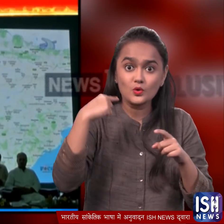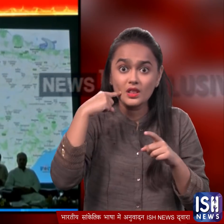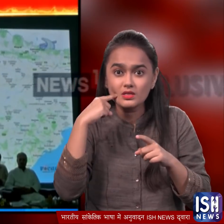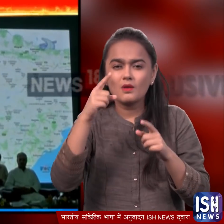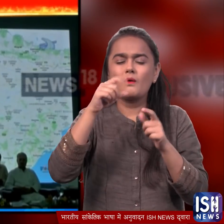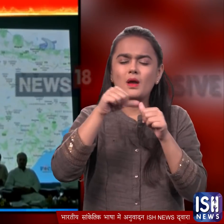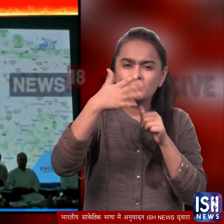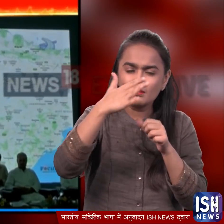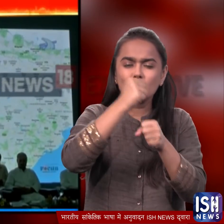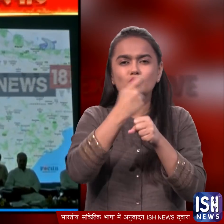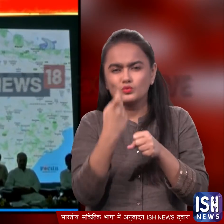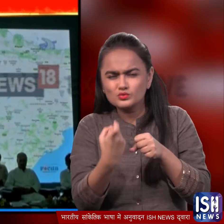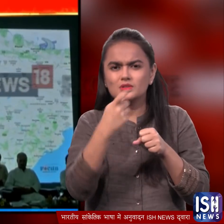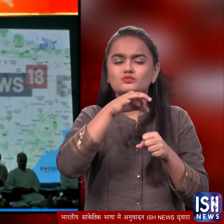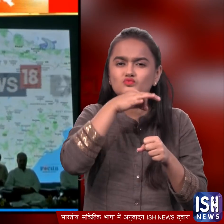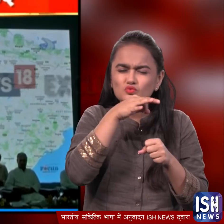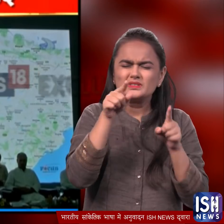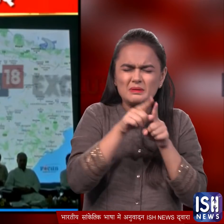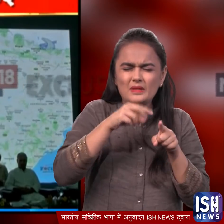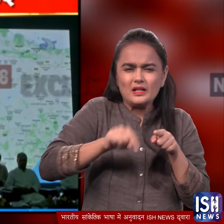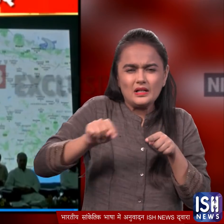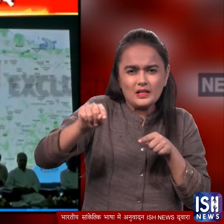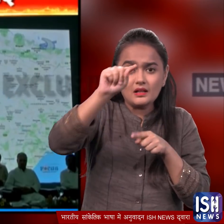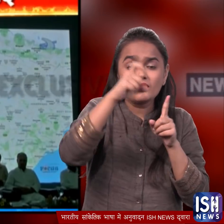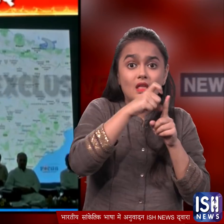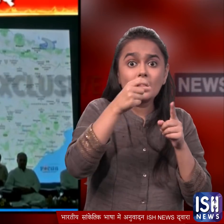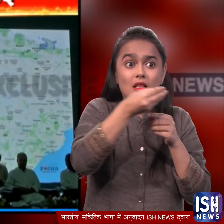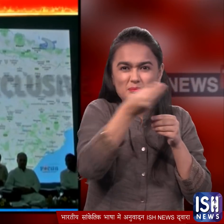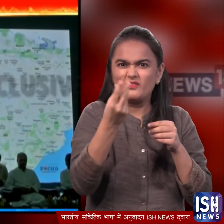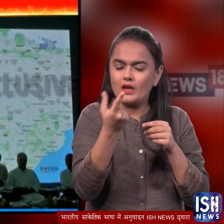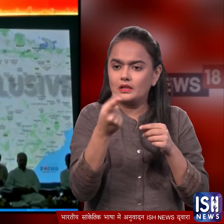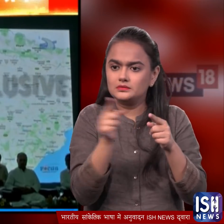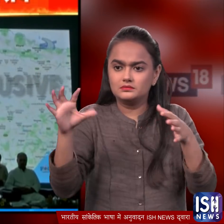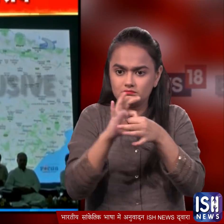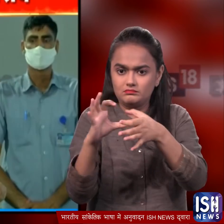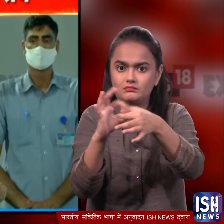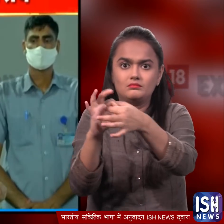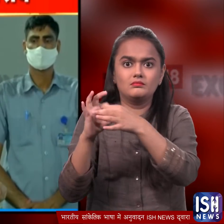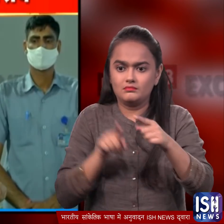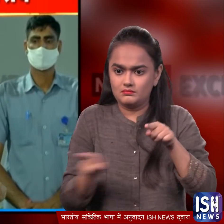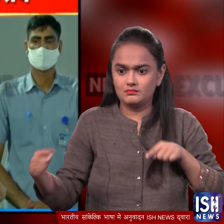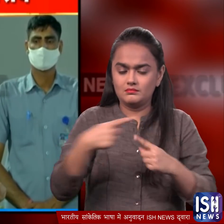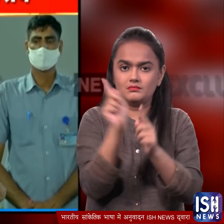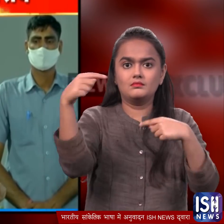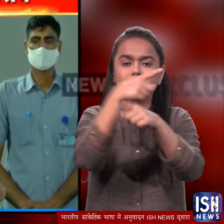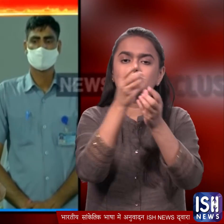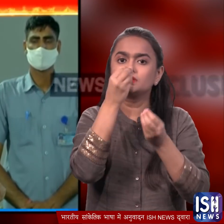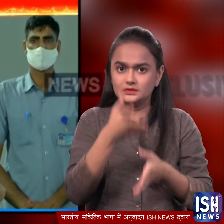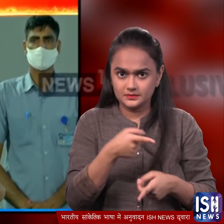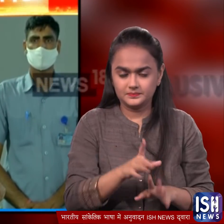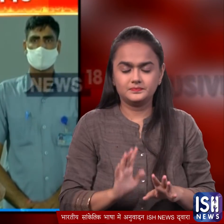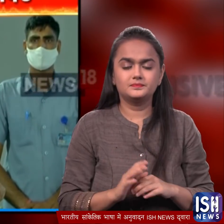उज्जैन, इंदौर, अहमदाबाद, बड़ोदरा और सूरत जैसे शहरों को भी दिल्ली के नजदीक लाने का काम करेगा। बहुत खुशी है कि